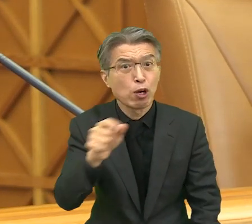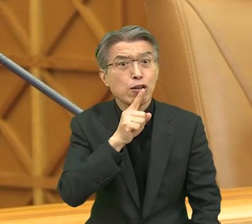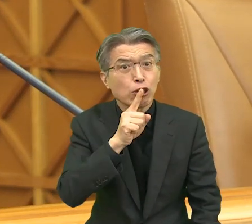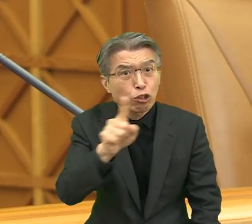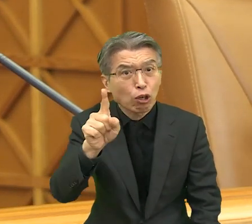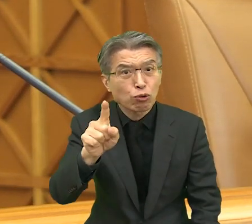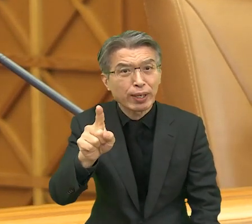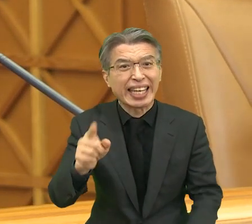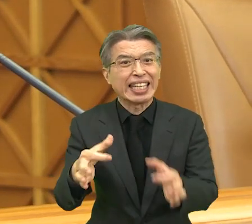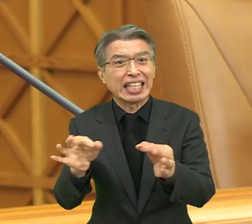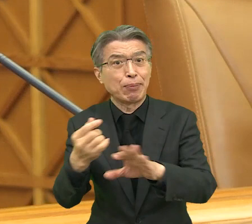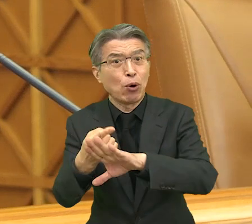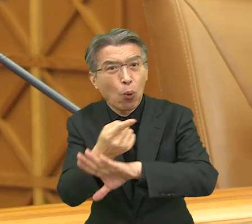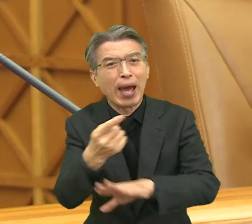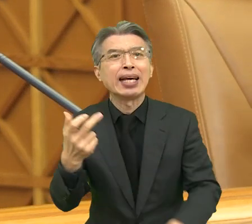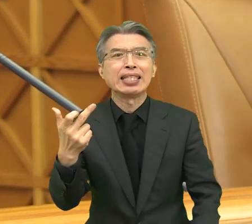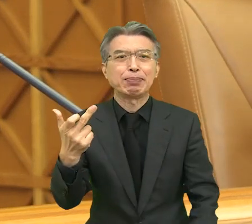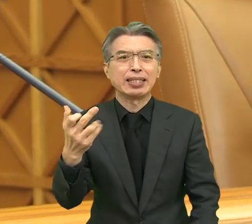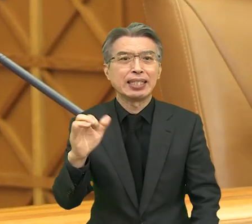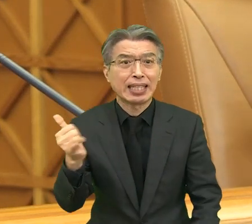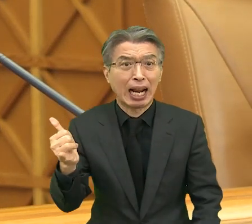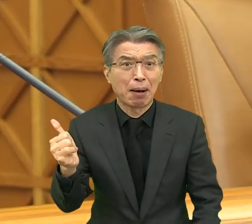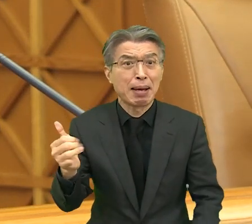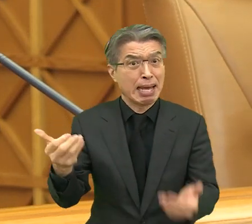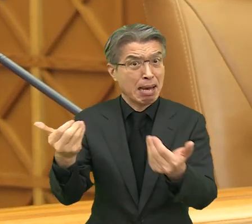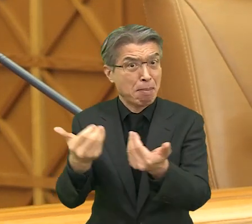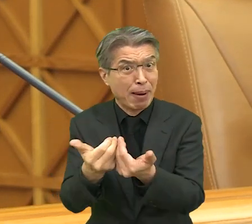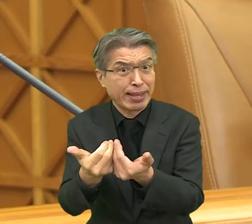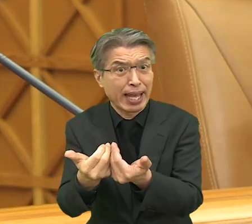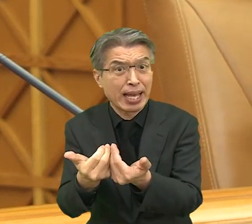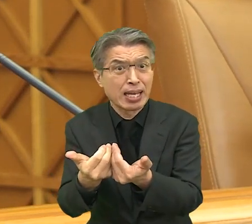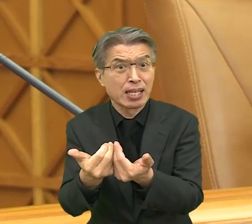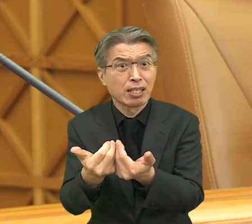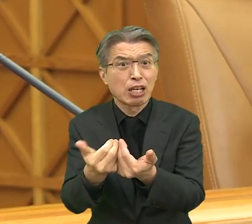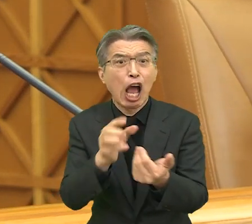청구인 외 17인, 비청구인